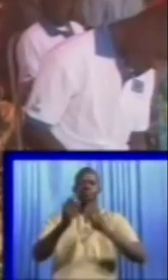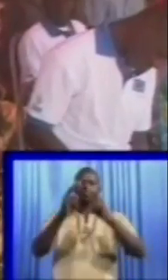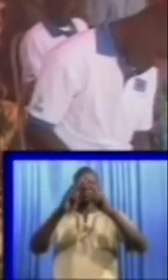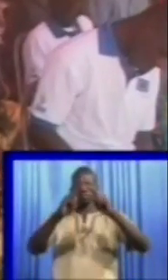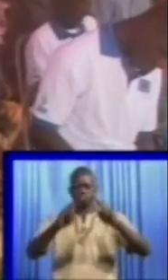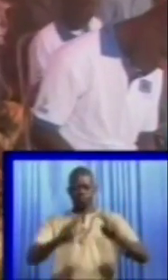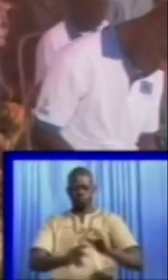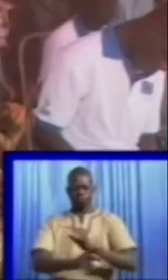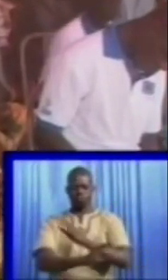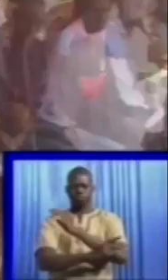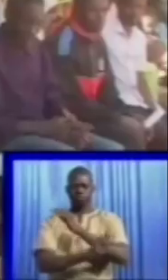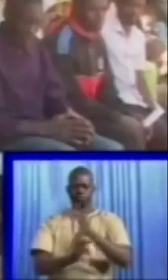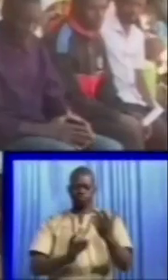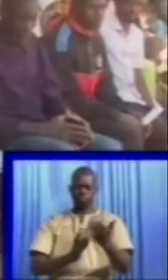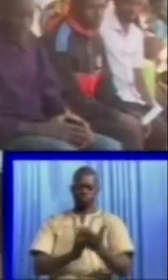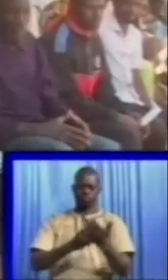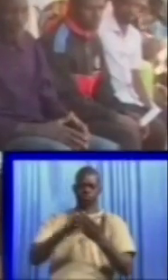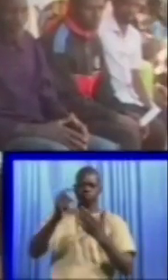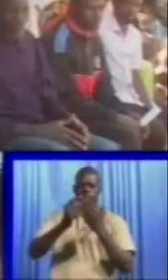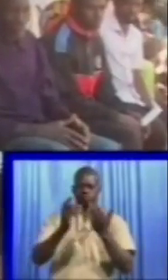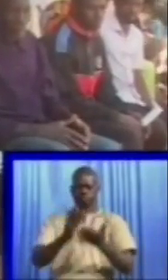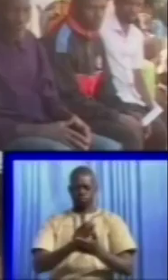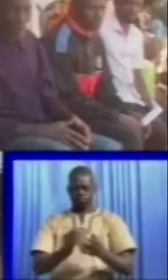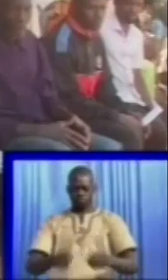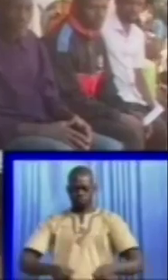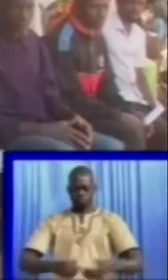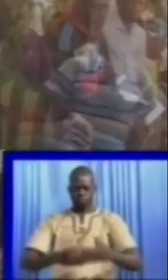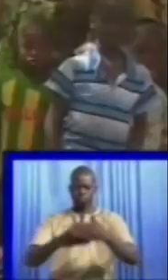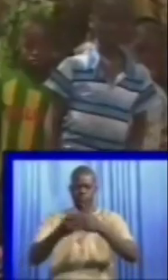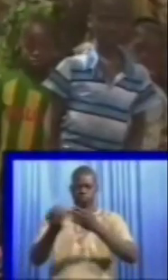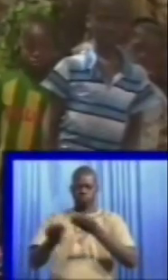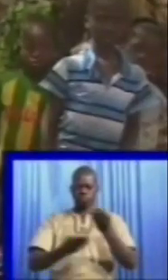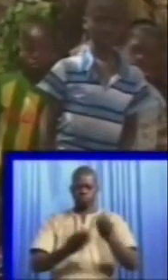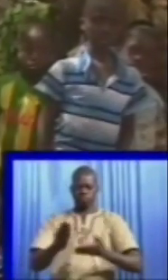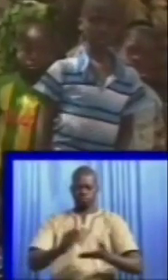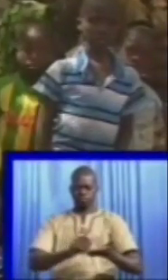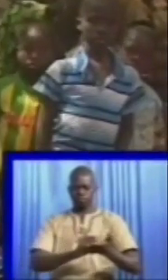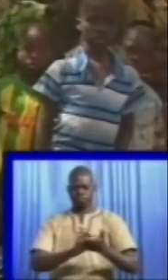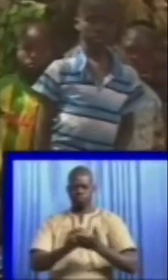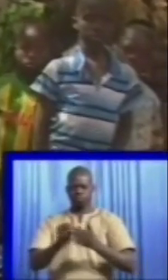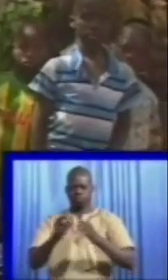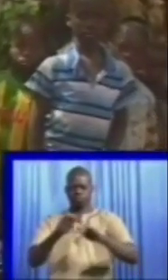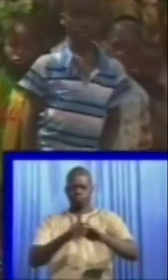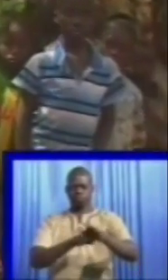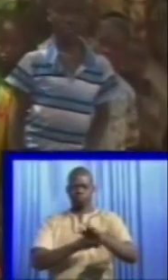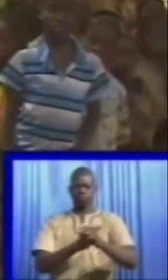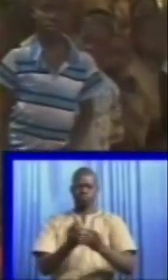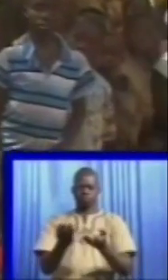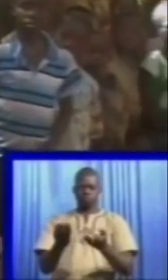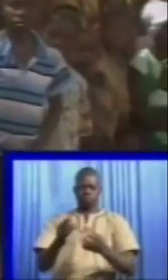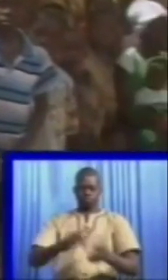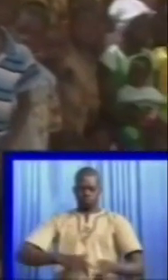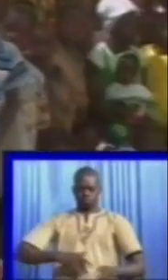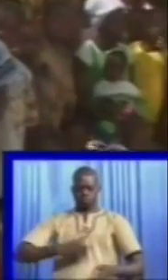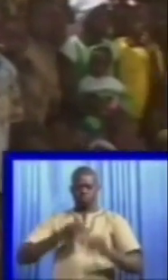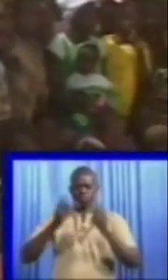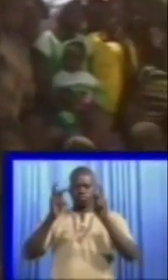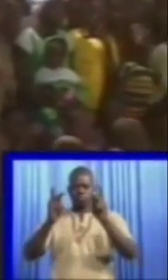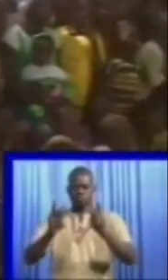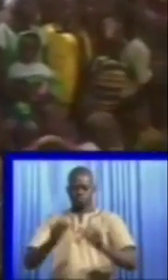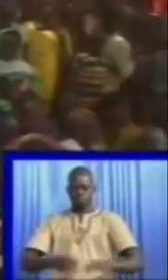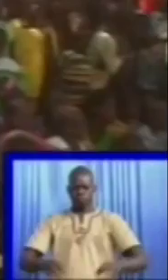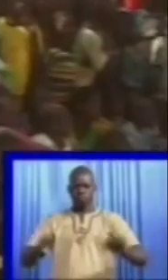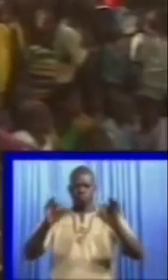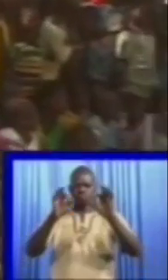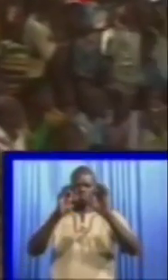à travers son projet d'amélioration de l'accès aux services d'assainissement durable, entend sensibiliser les personnes sur l'importance